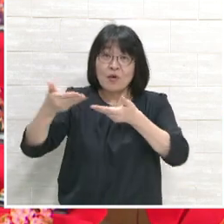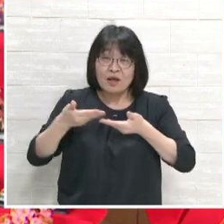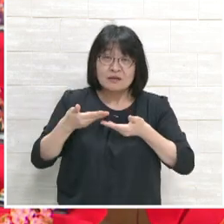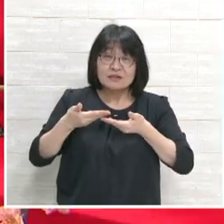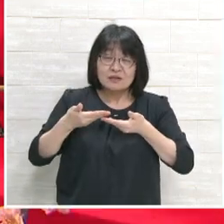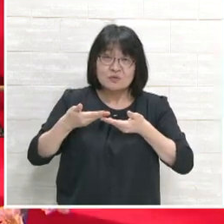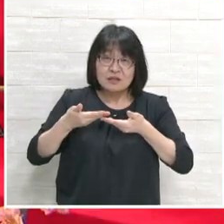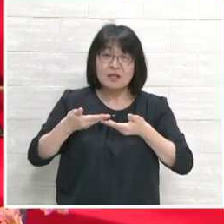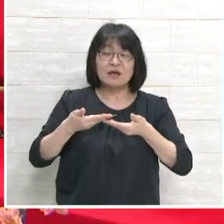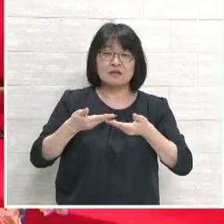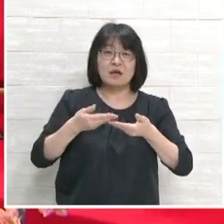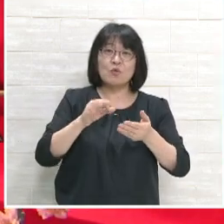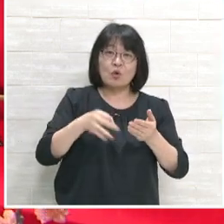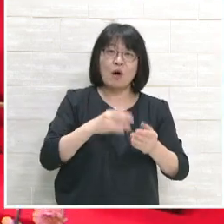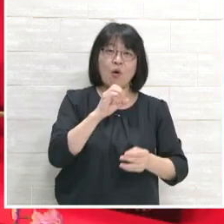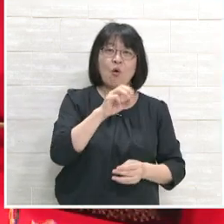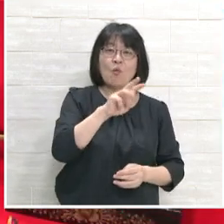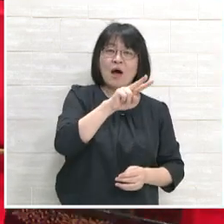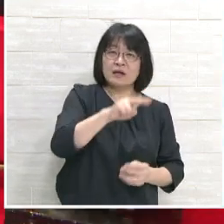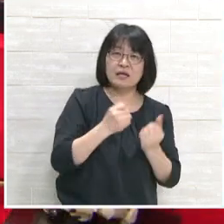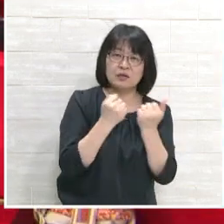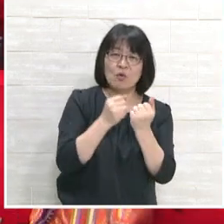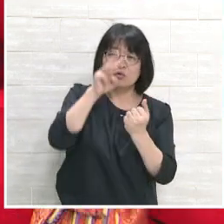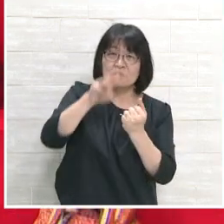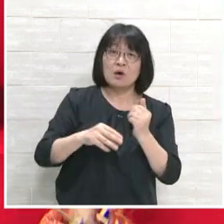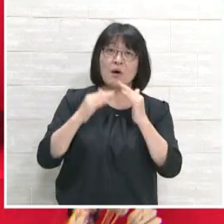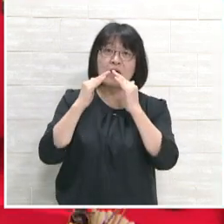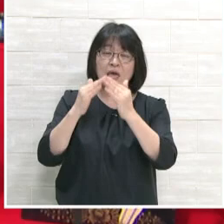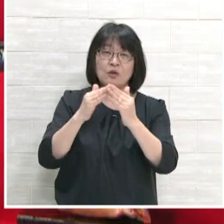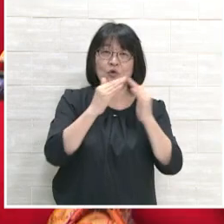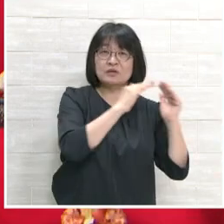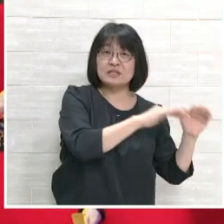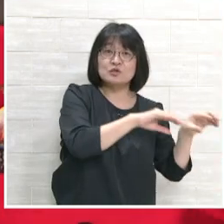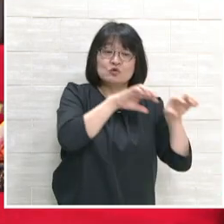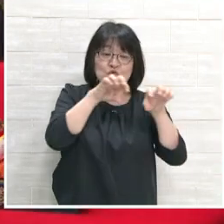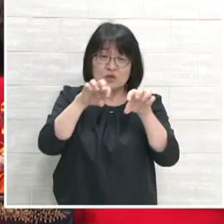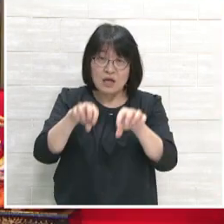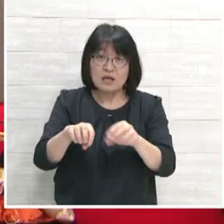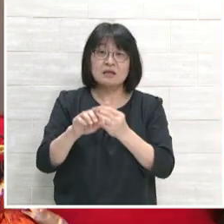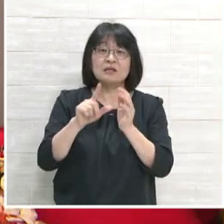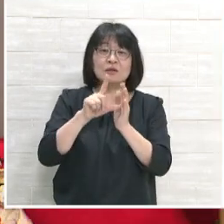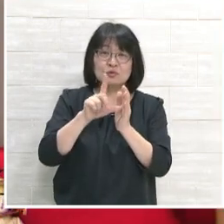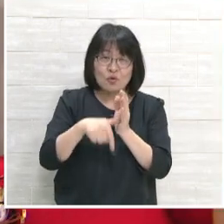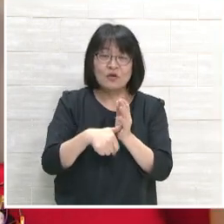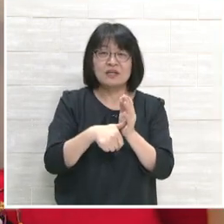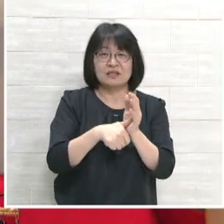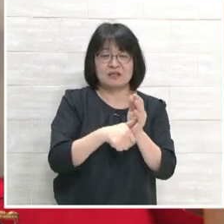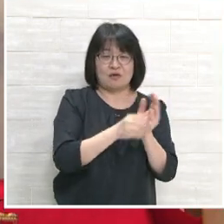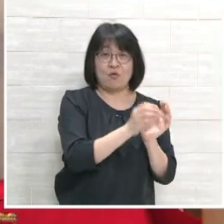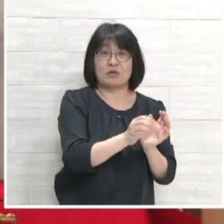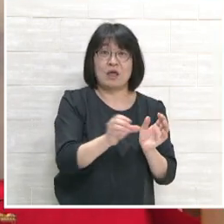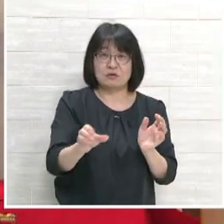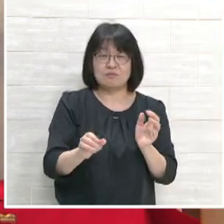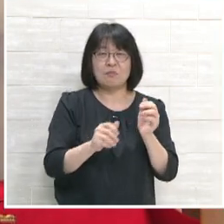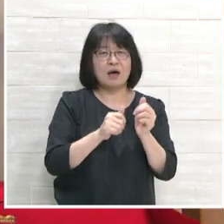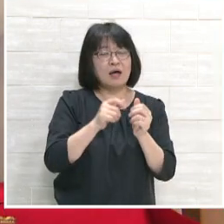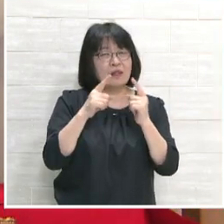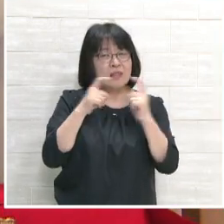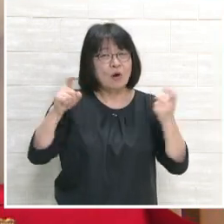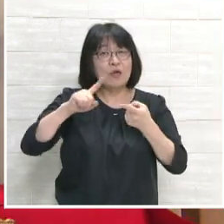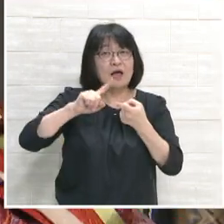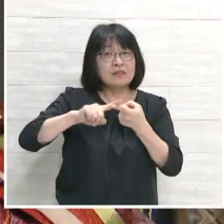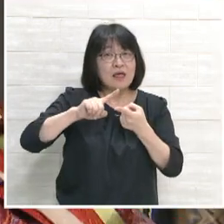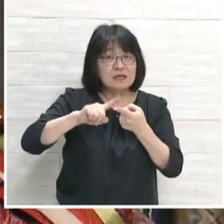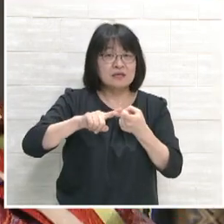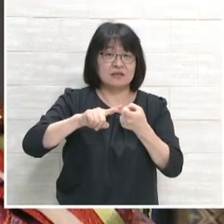ては、尾張徳川家の移住でやってきた人からいただいたもので、様式的にも名古屋的なものですし、あ